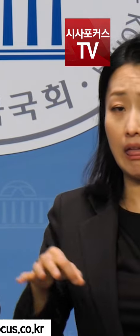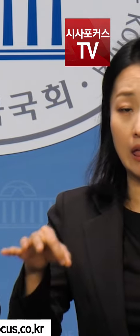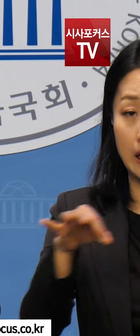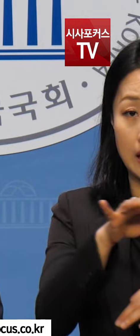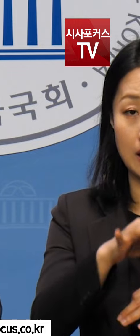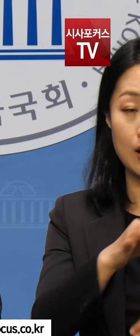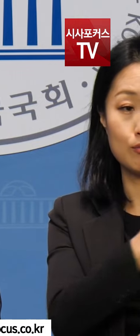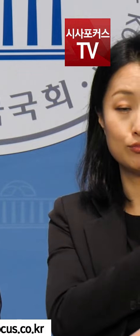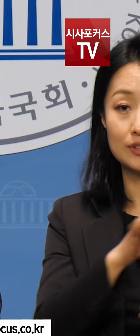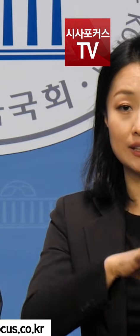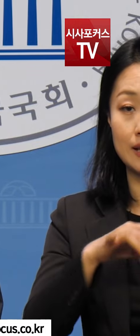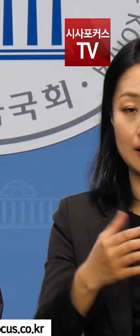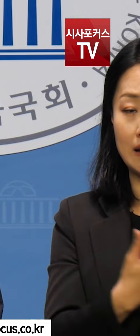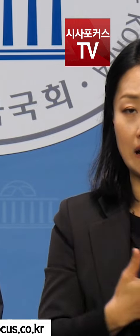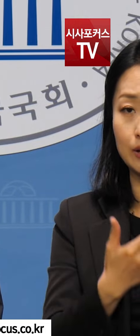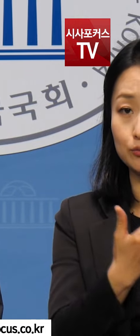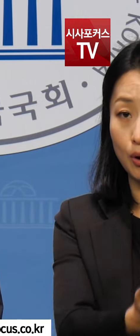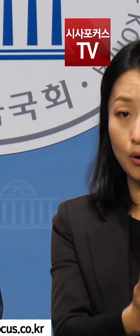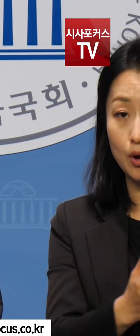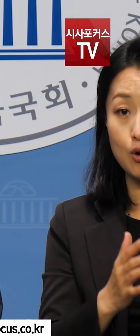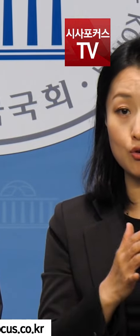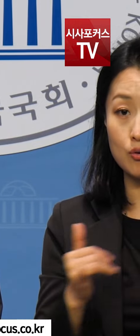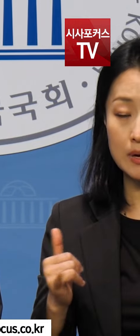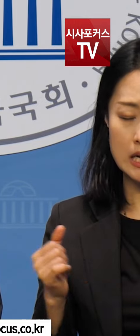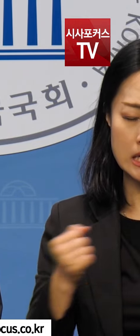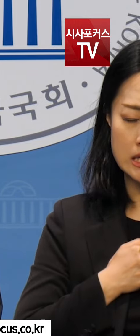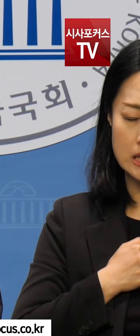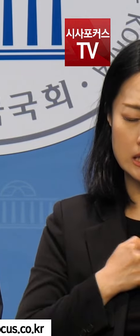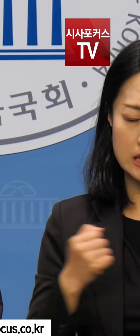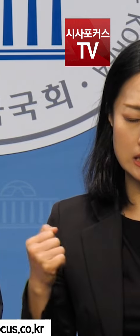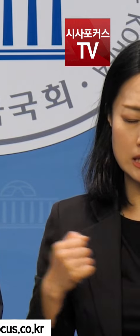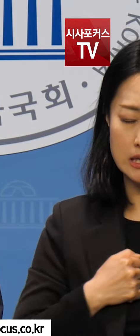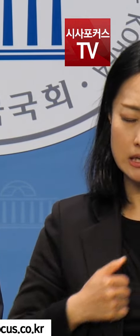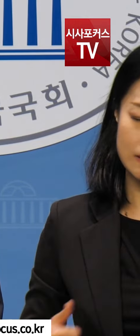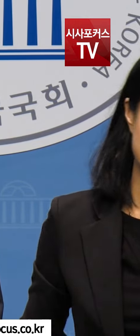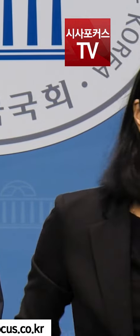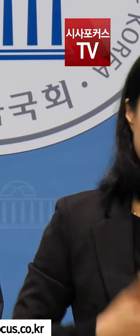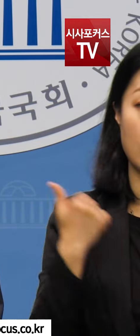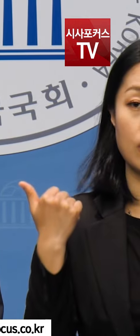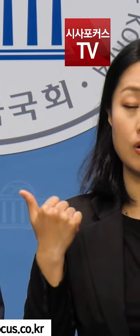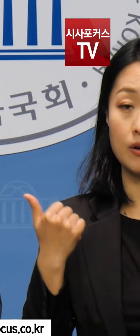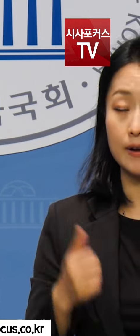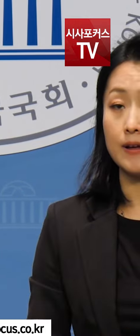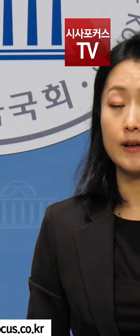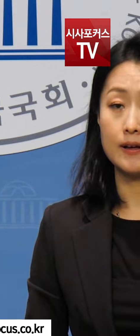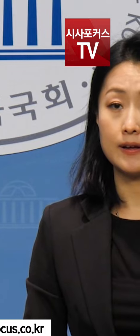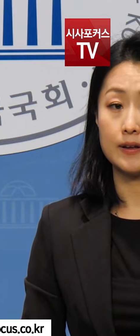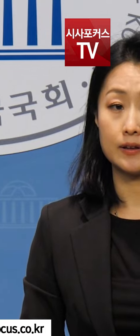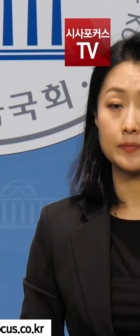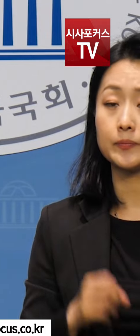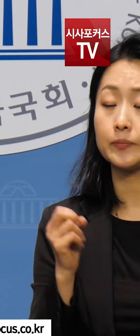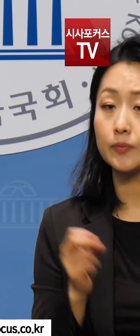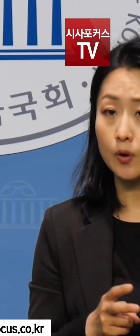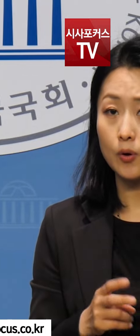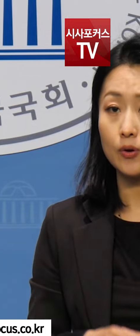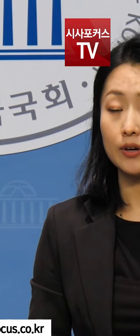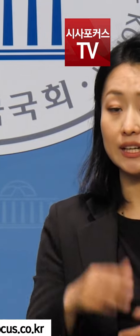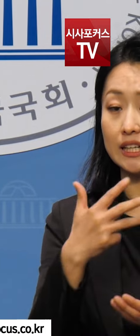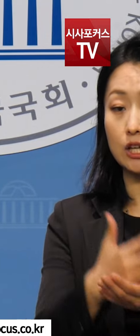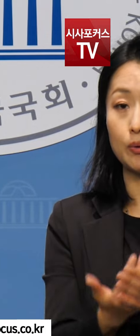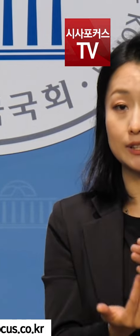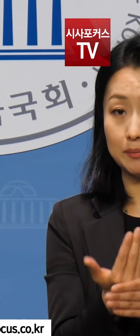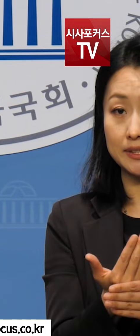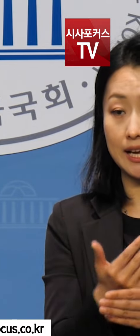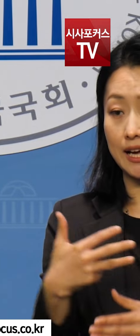부자 감세 등 국민의 속을 답답하게 하고 분노하게 하는 일들만 가득합니다. 심지어 이태원